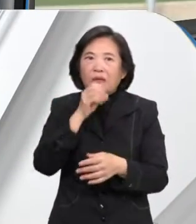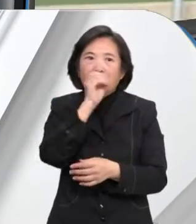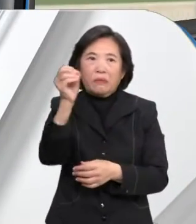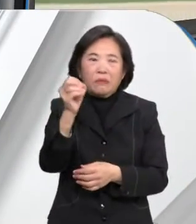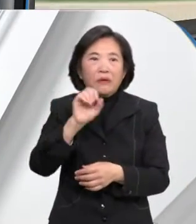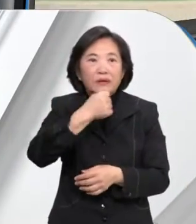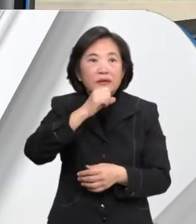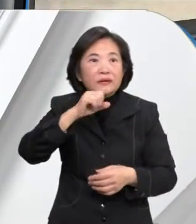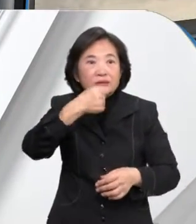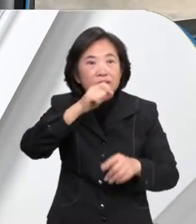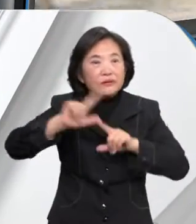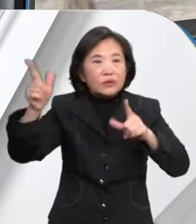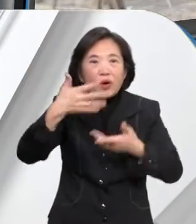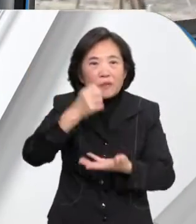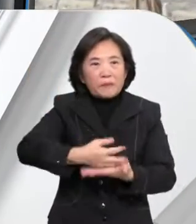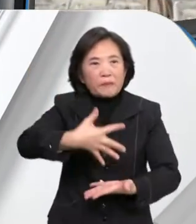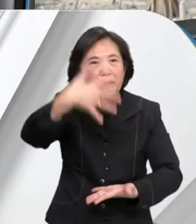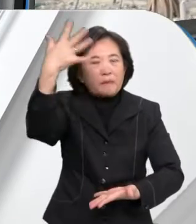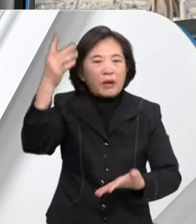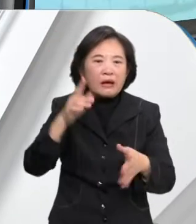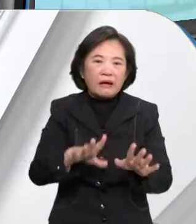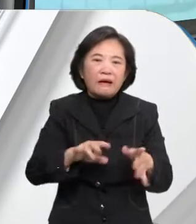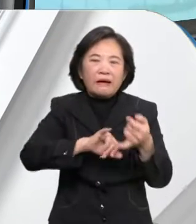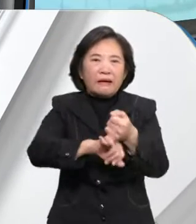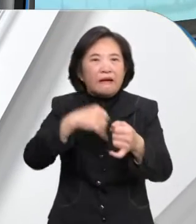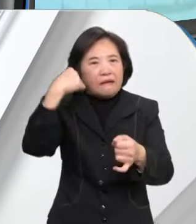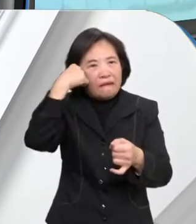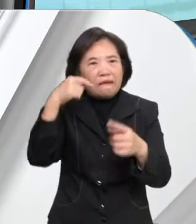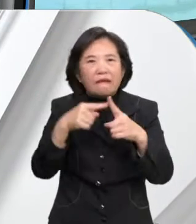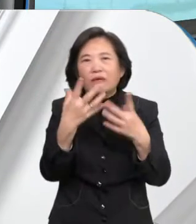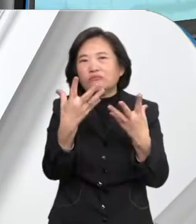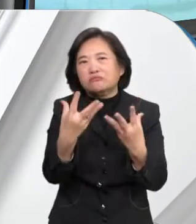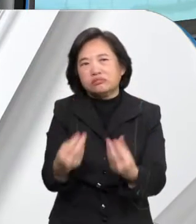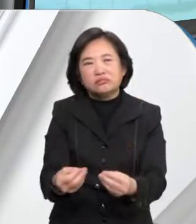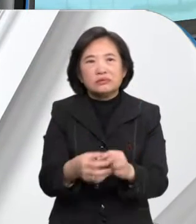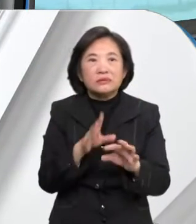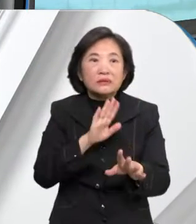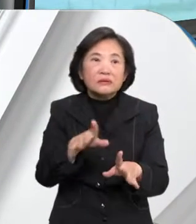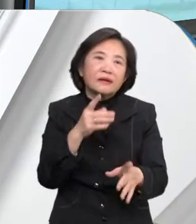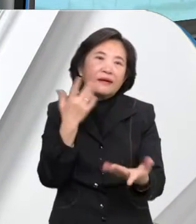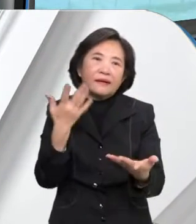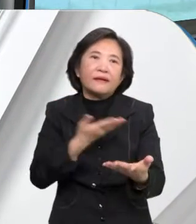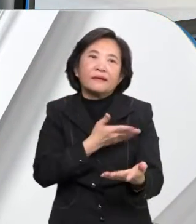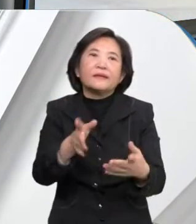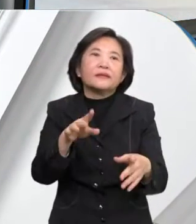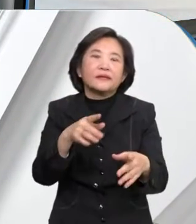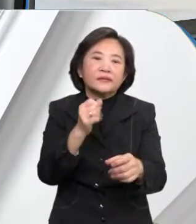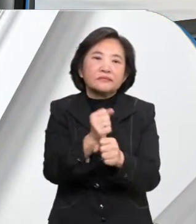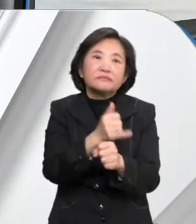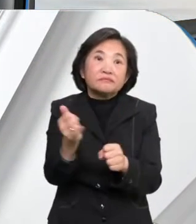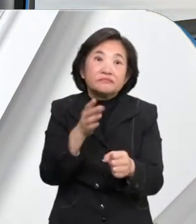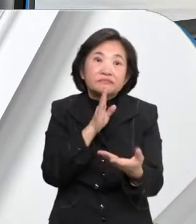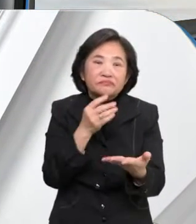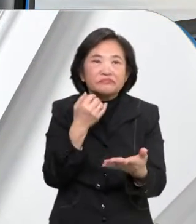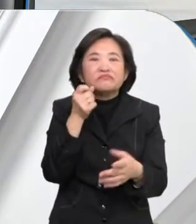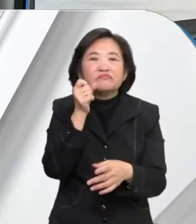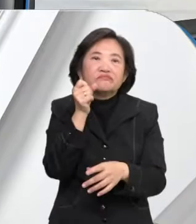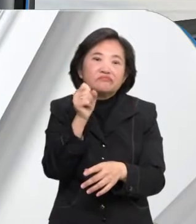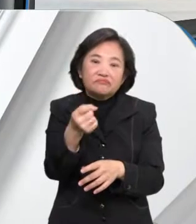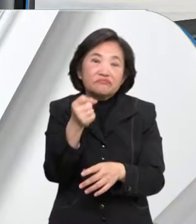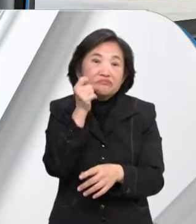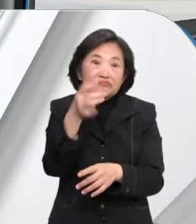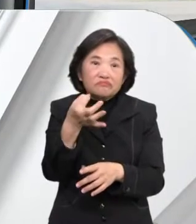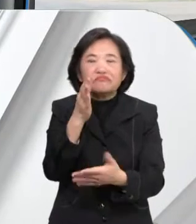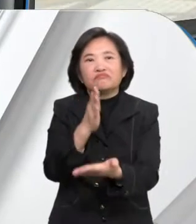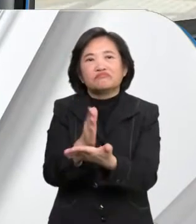饭店的厨房率变低，有饭店业者是采取人工料无性价国家临时调整的方式运